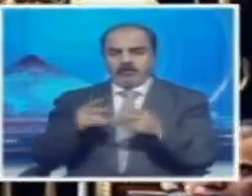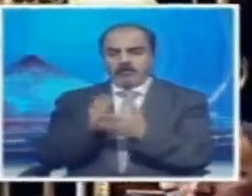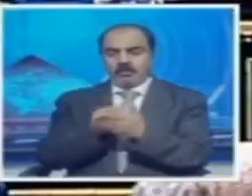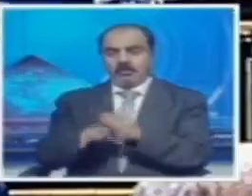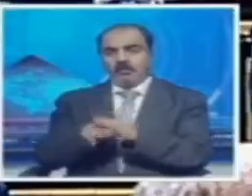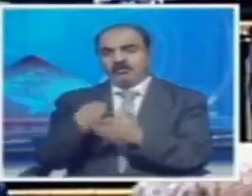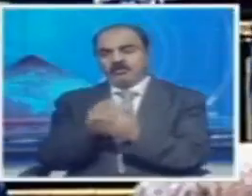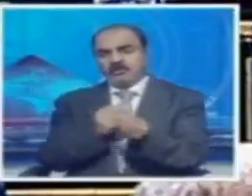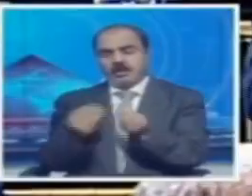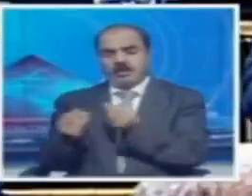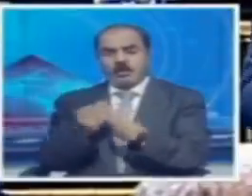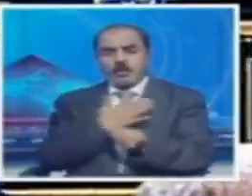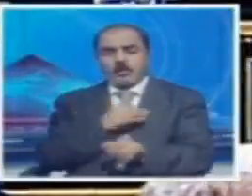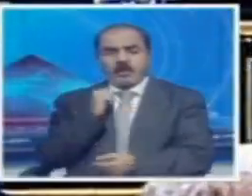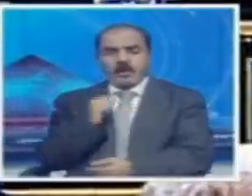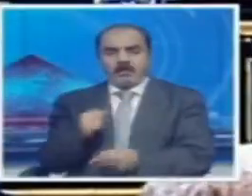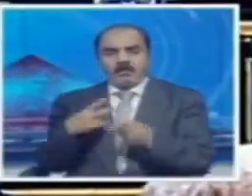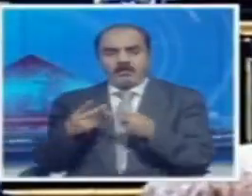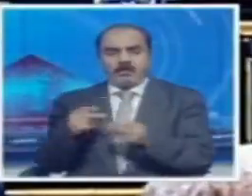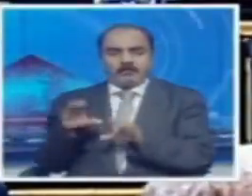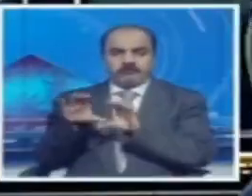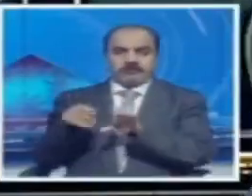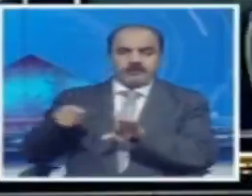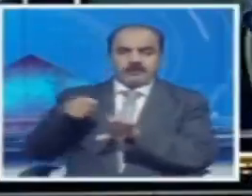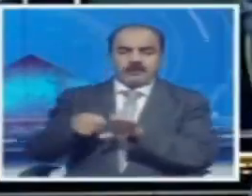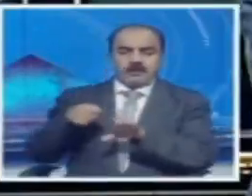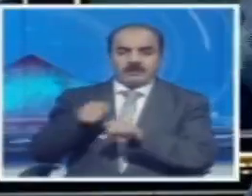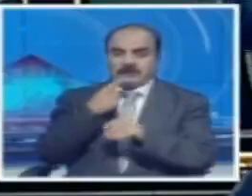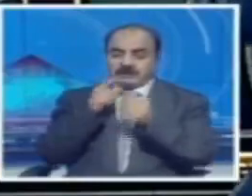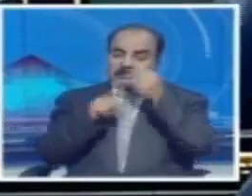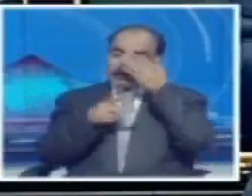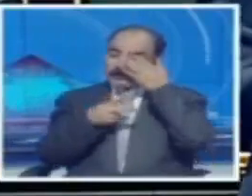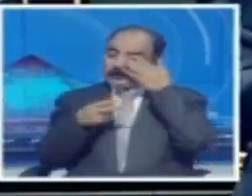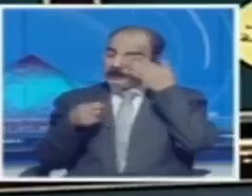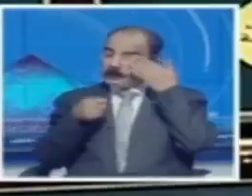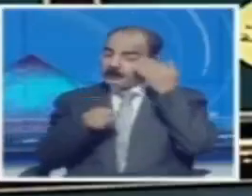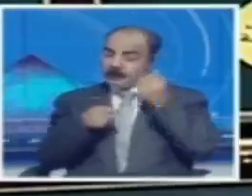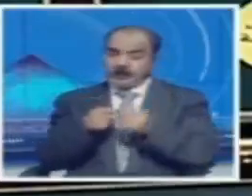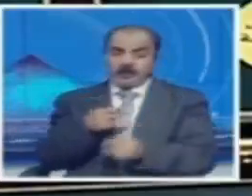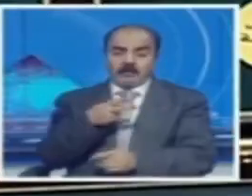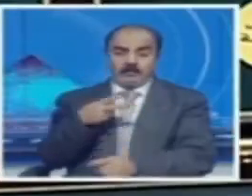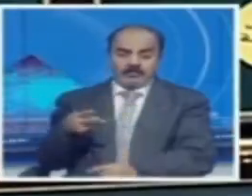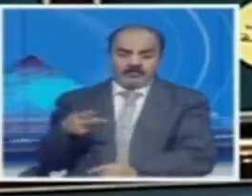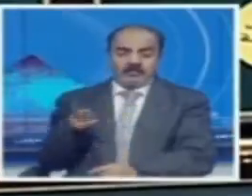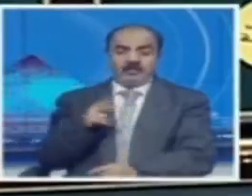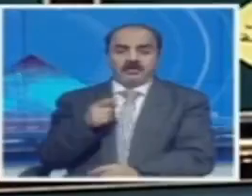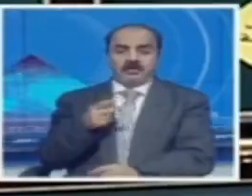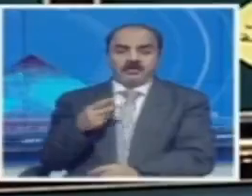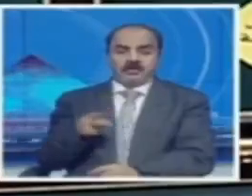مشروع قانون مقدم من الحكومة بفتح اعتماد إضافي للموازنة العامة للدولة للسنة المالية